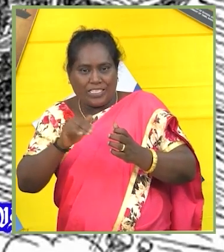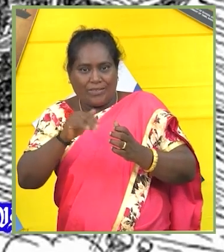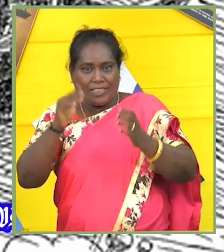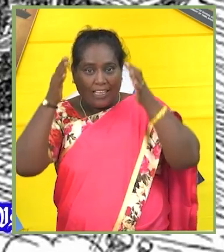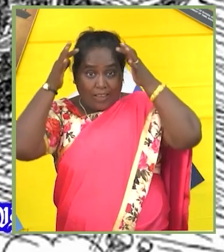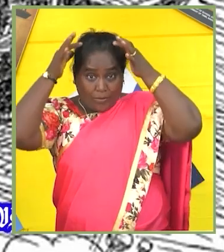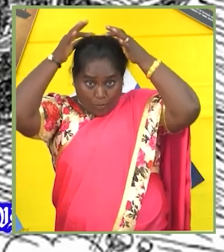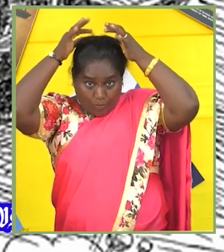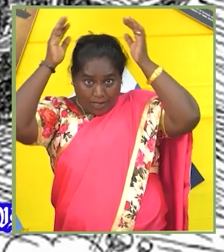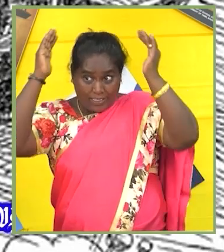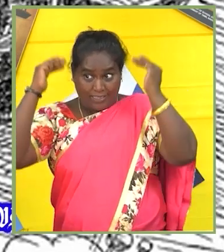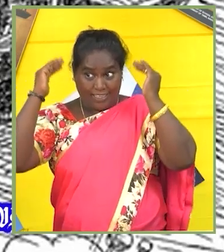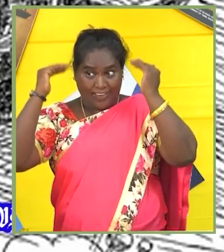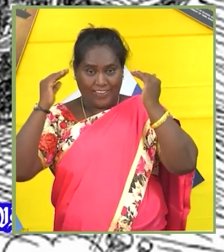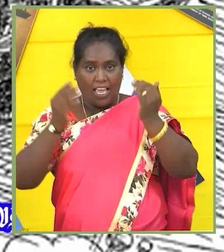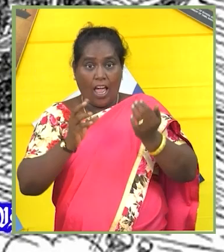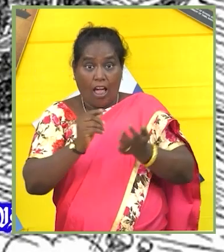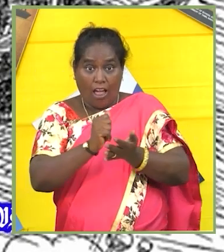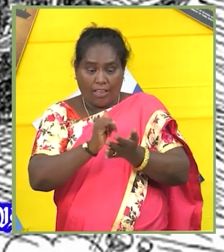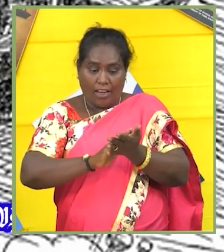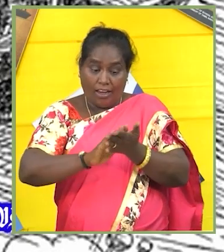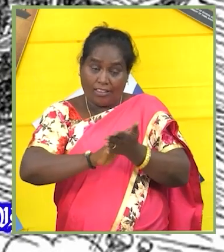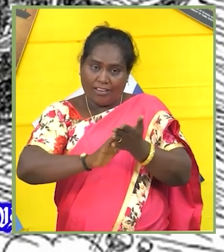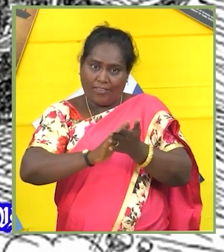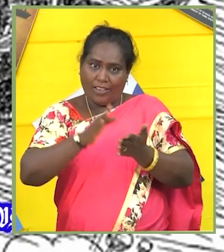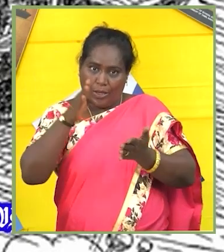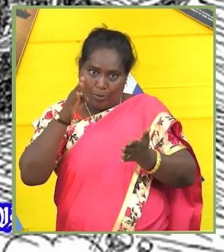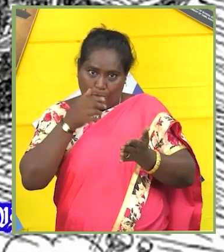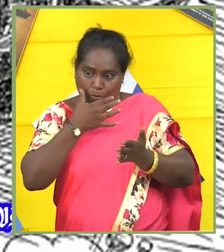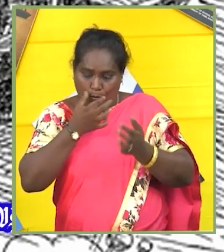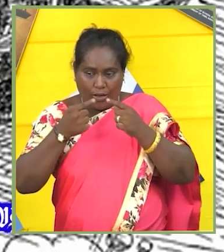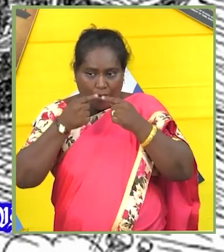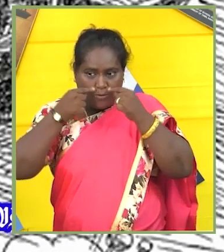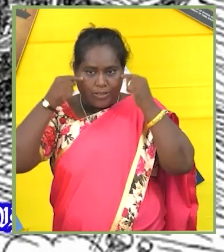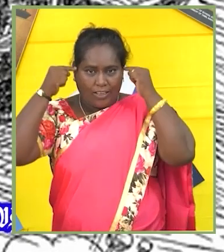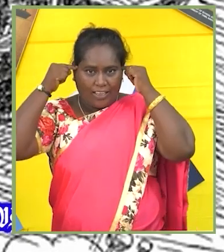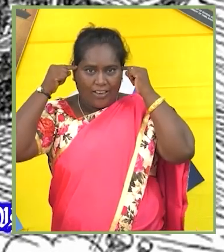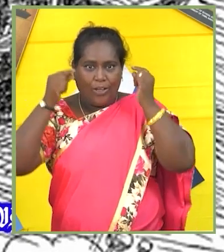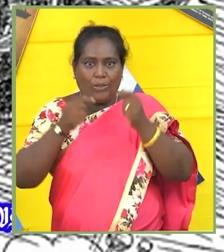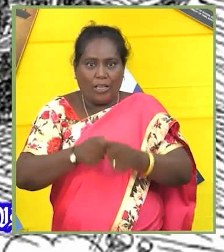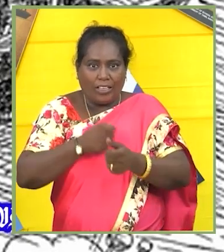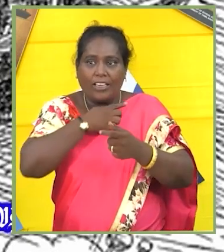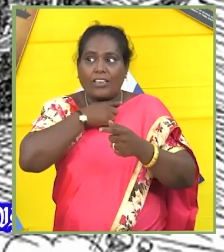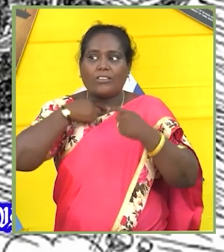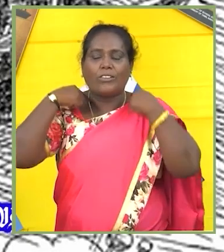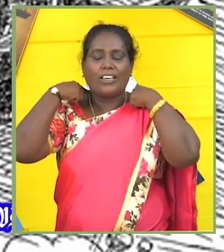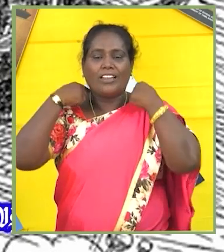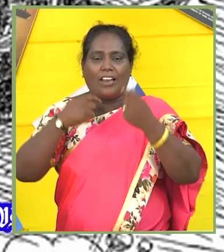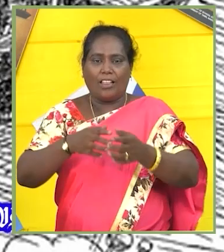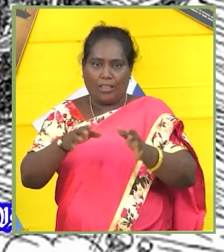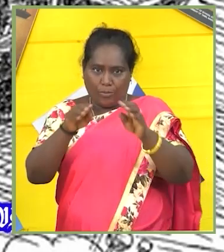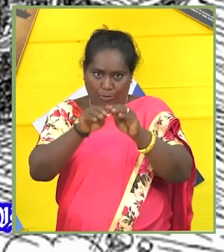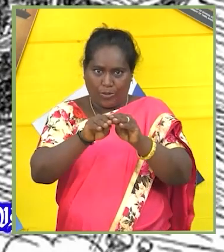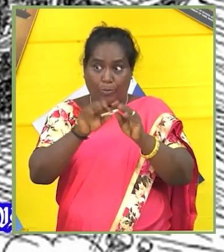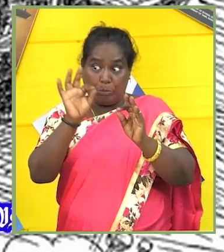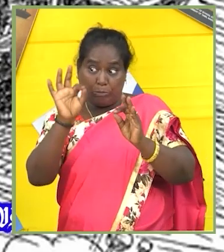பொட்டிட்டு கழுத்தில் மணியாரம் கட்டி கொம்புகளை பிசிறு சீவி எண்ணெய் தடவி மூக்கணாங்கயிறு, பிடிகயிறு,